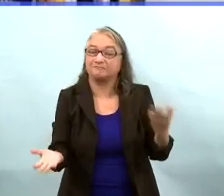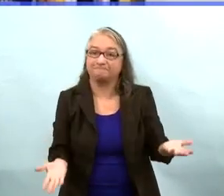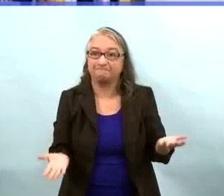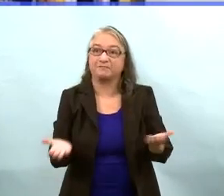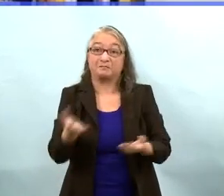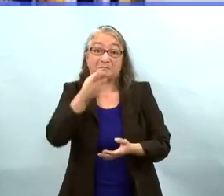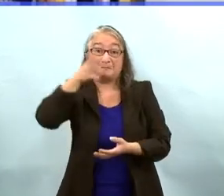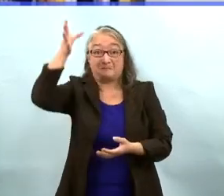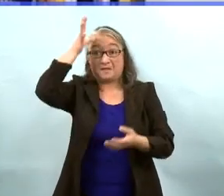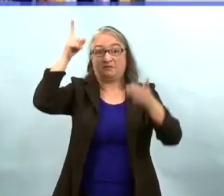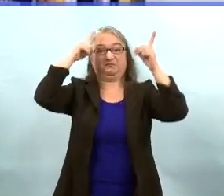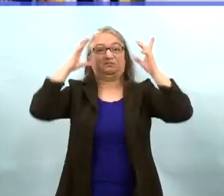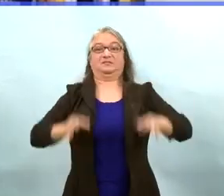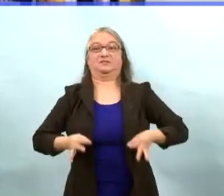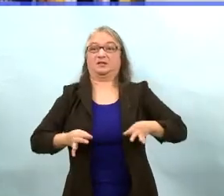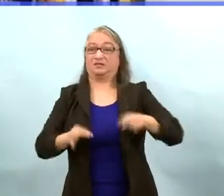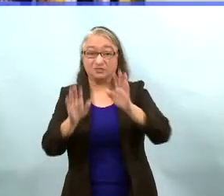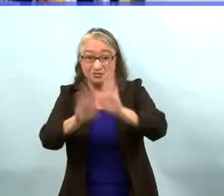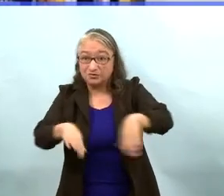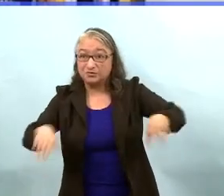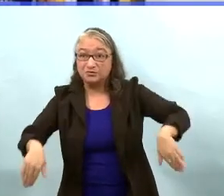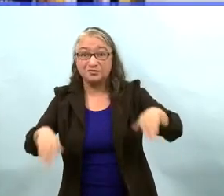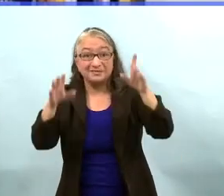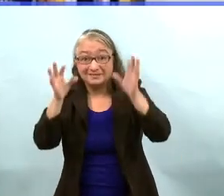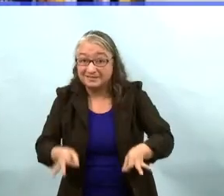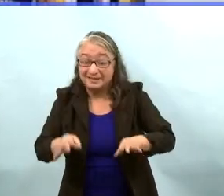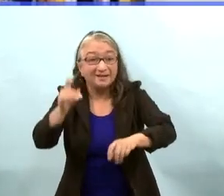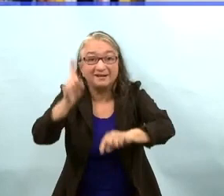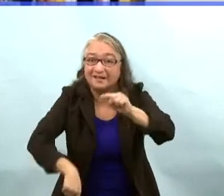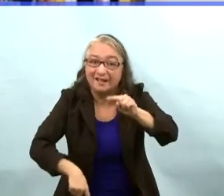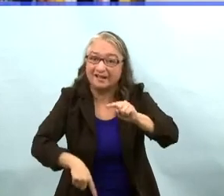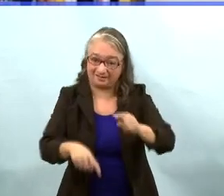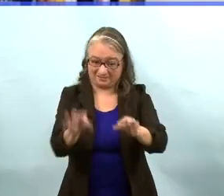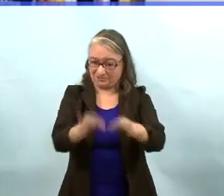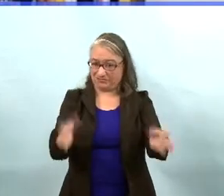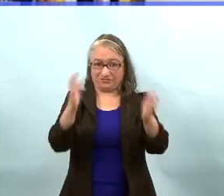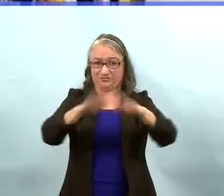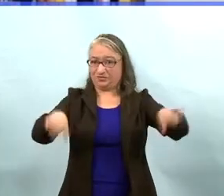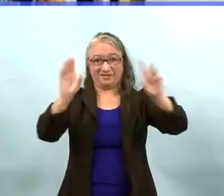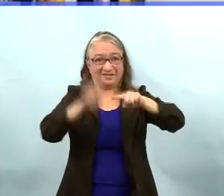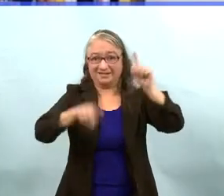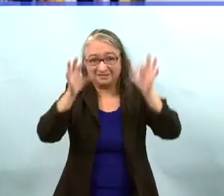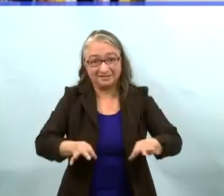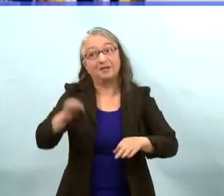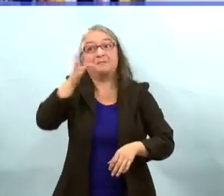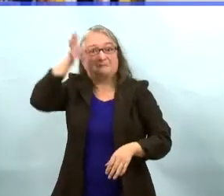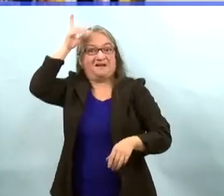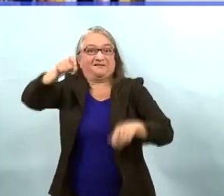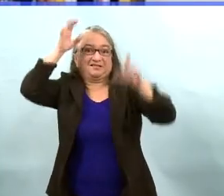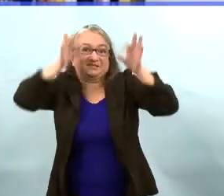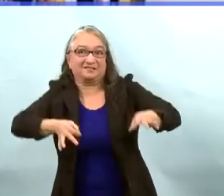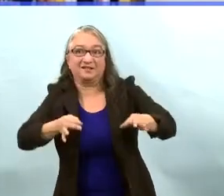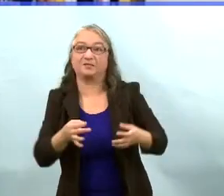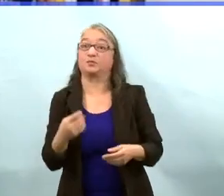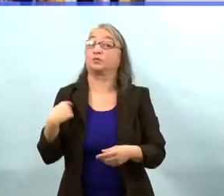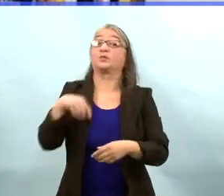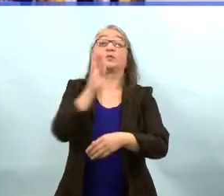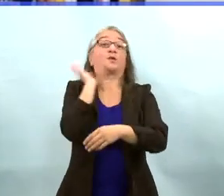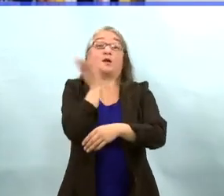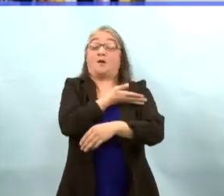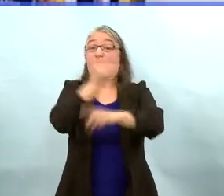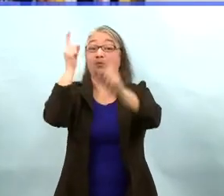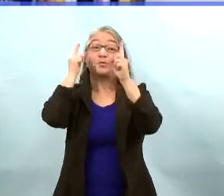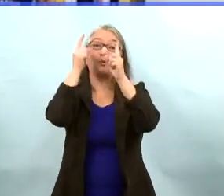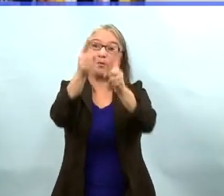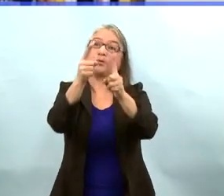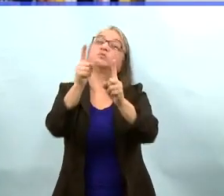décision qui est prise par leurs parents. Et ce que l'on veut, c'est que tous les enfants profitent de l'école,